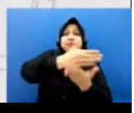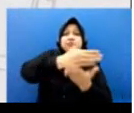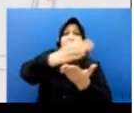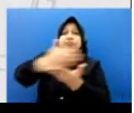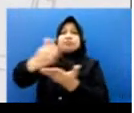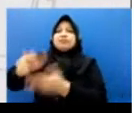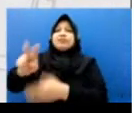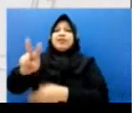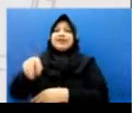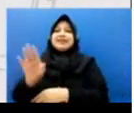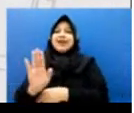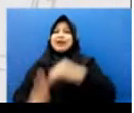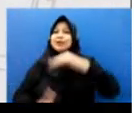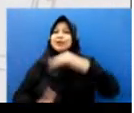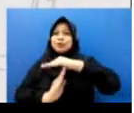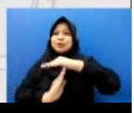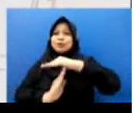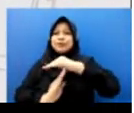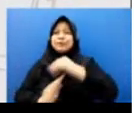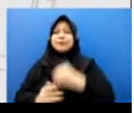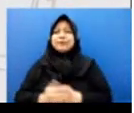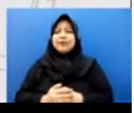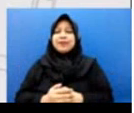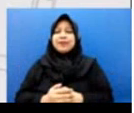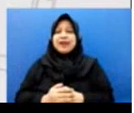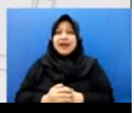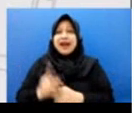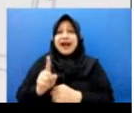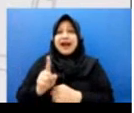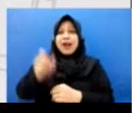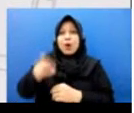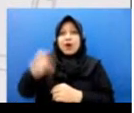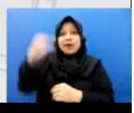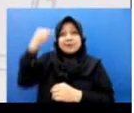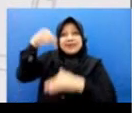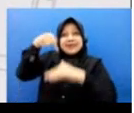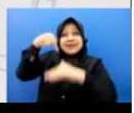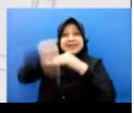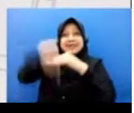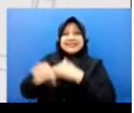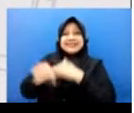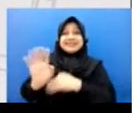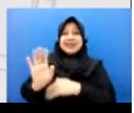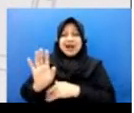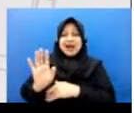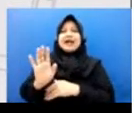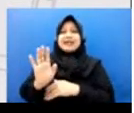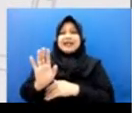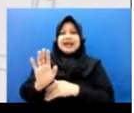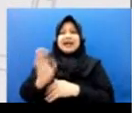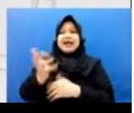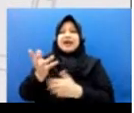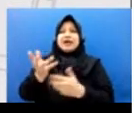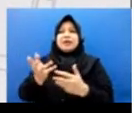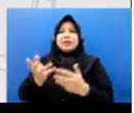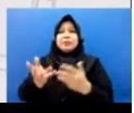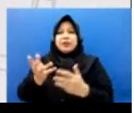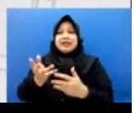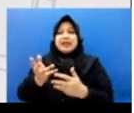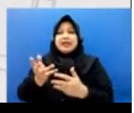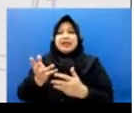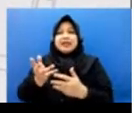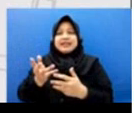Pada orang yang tidak berpikir kritis, yang terjadi adalah ini. Dari mulai klaim diterima,